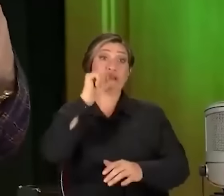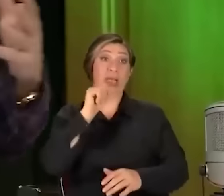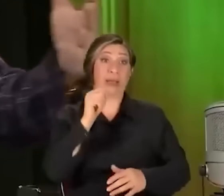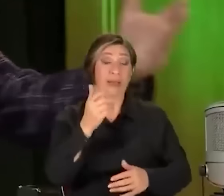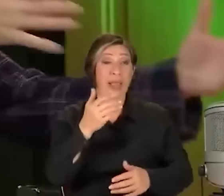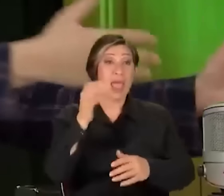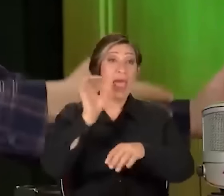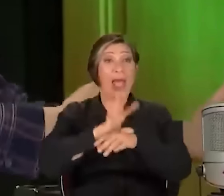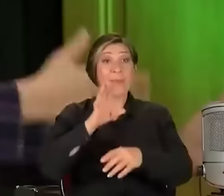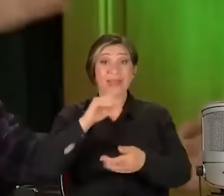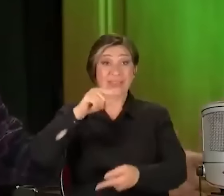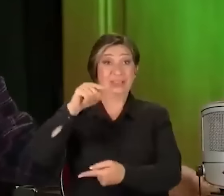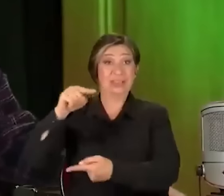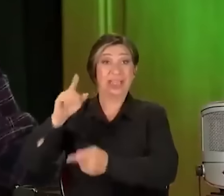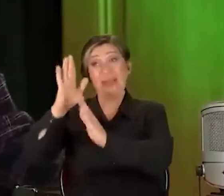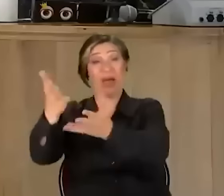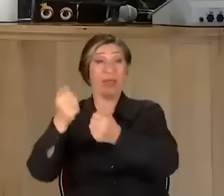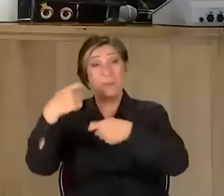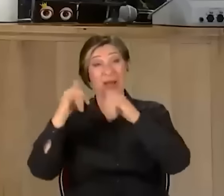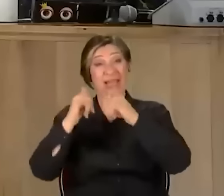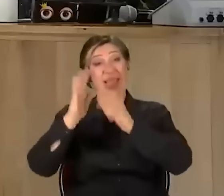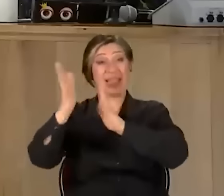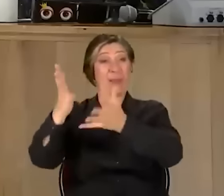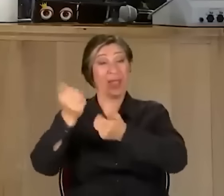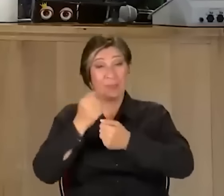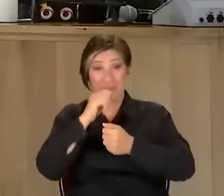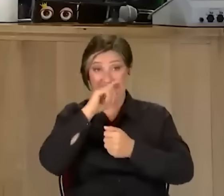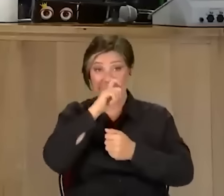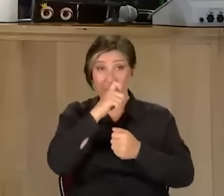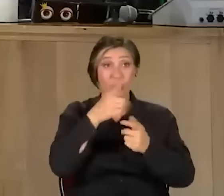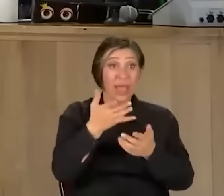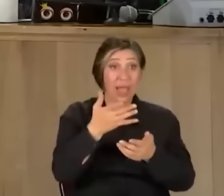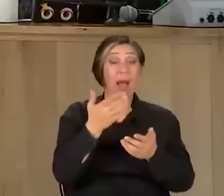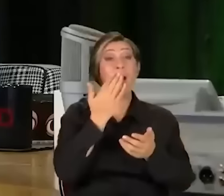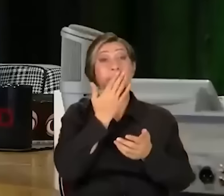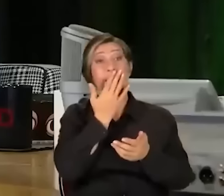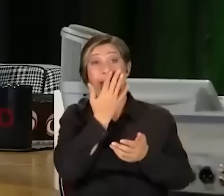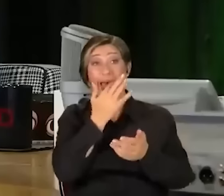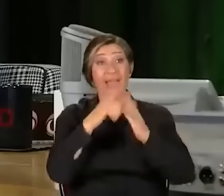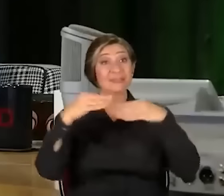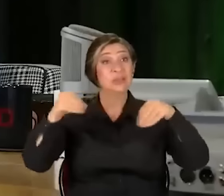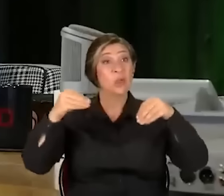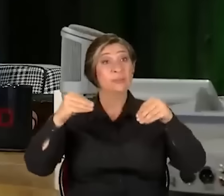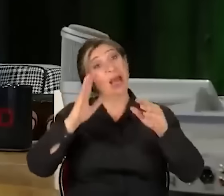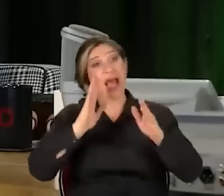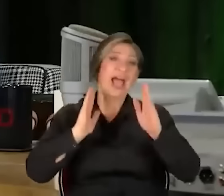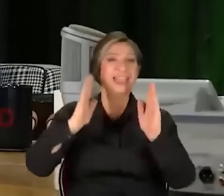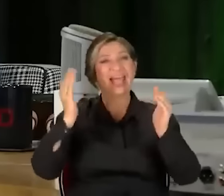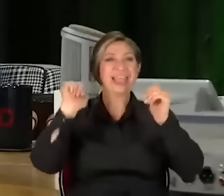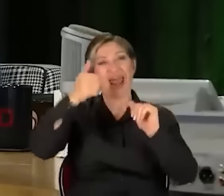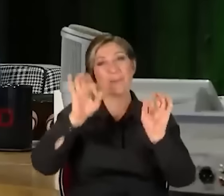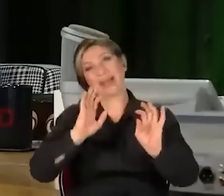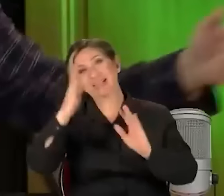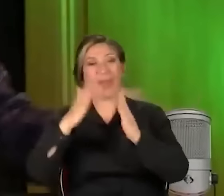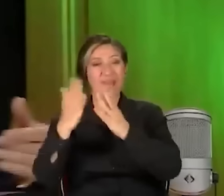Gazlı içecek. Hemen ya şişe. Ne güzel yapmışlar ya gazlı içeceği. Bu ne? Aa, ev satıyorlarmış. Ya gelin